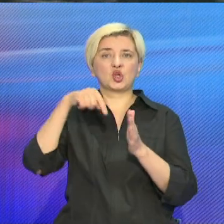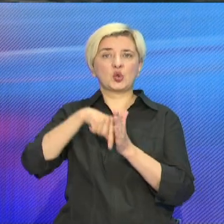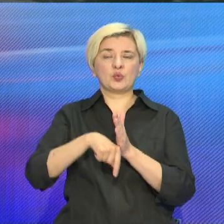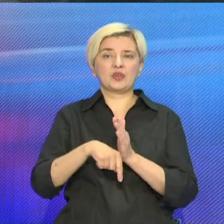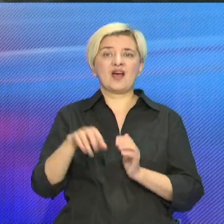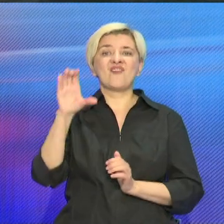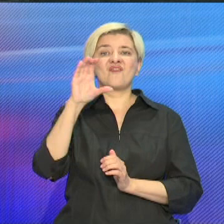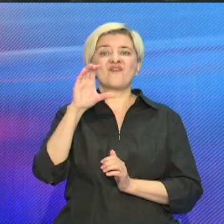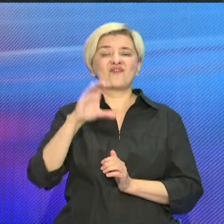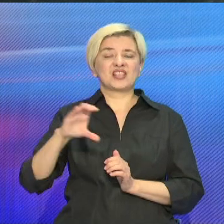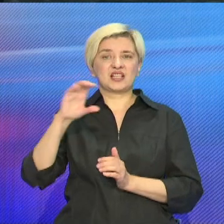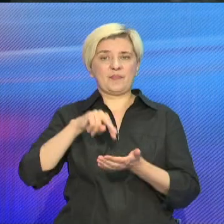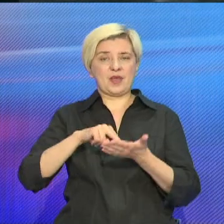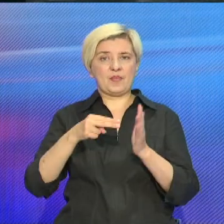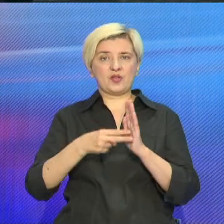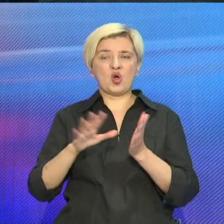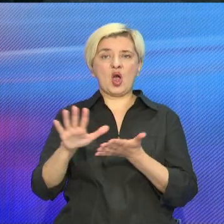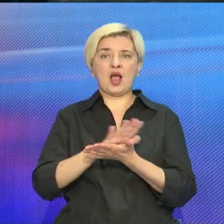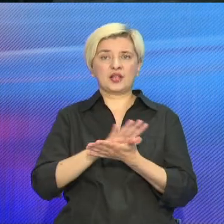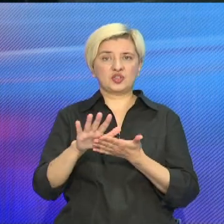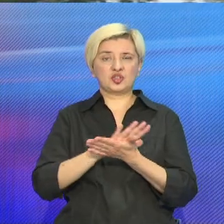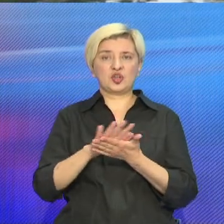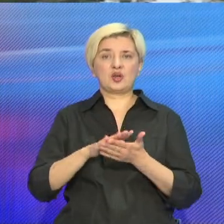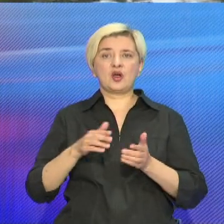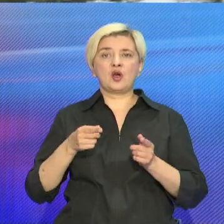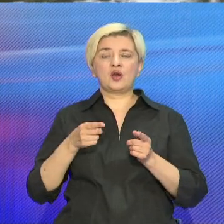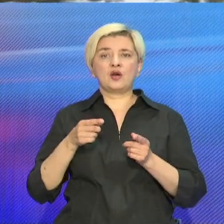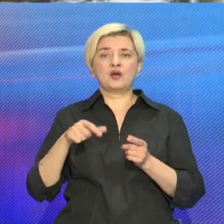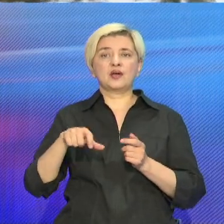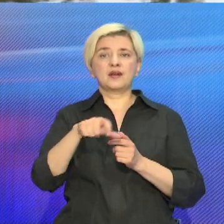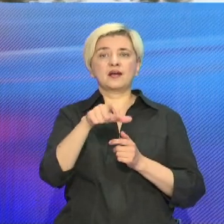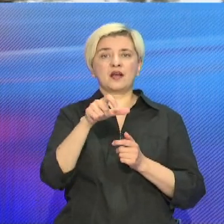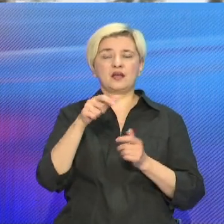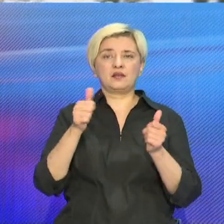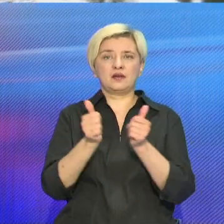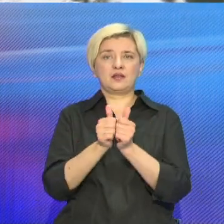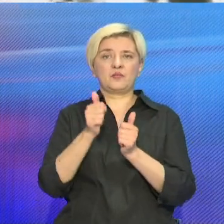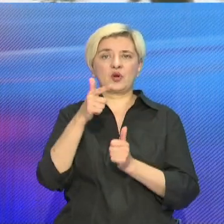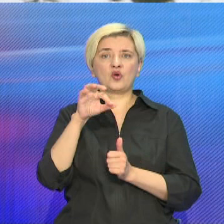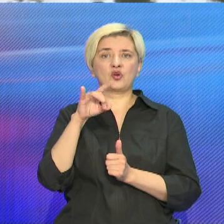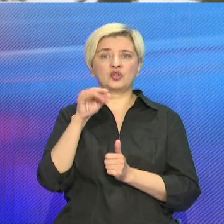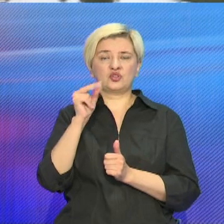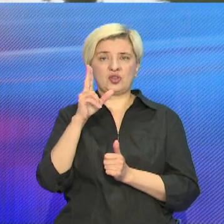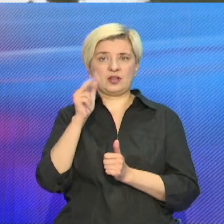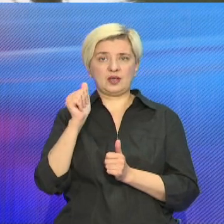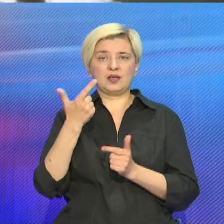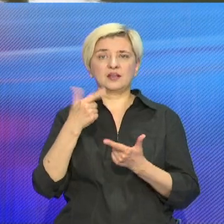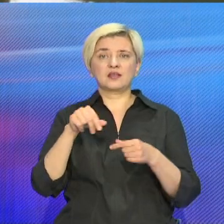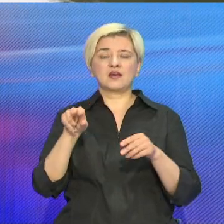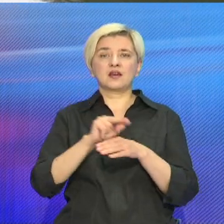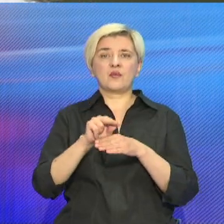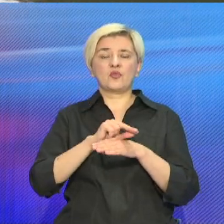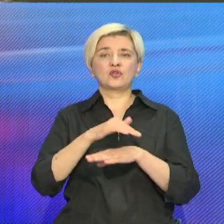У верасня спецыялісты плануюць пачаць ачыстку вусця ракі Гараднічанкі, там, дзе зараз ідуць рамонтныя работы моста на